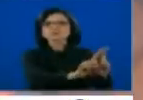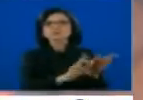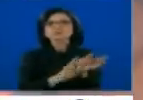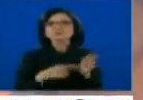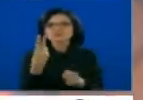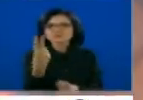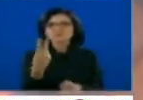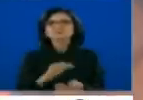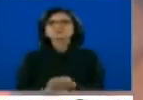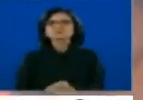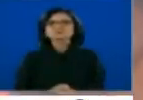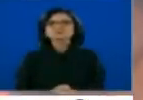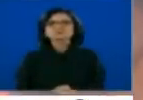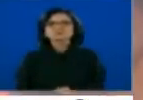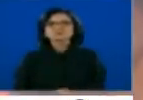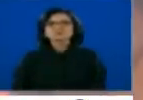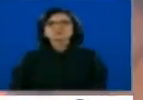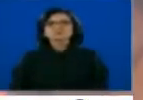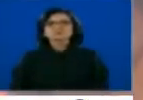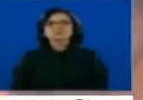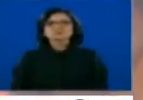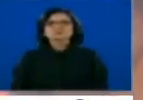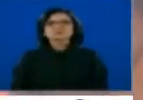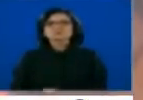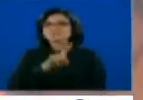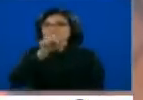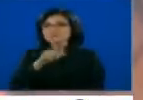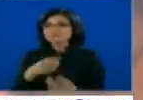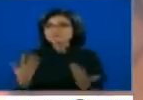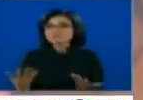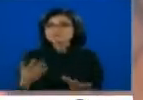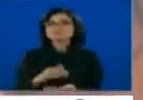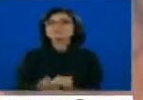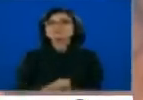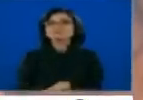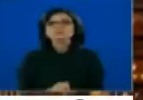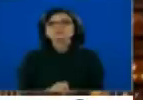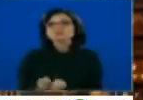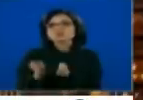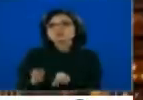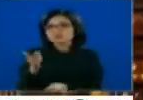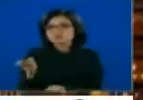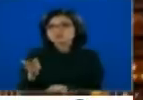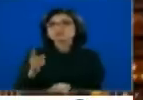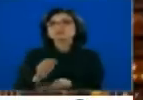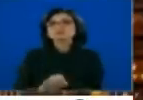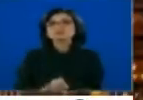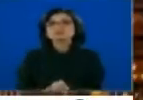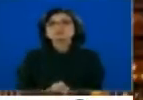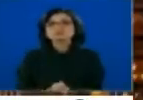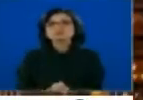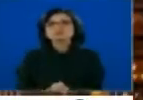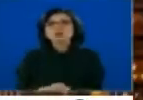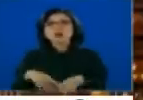2 waktu anda 1 Seteng menit pertanyaannya Pak Menurut Anda apa